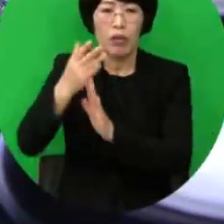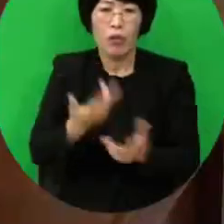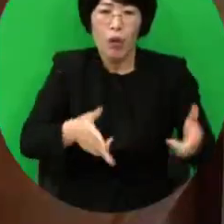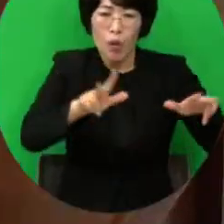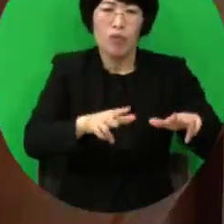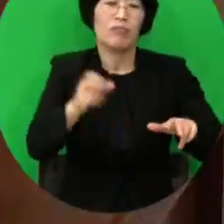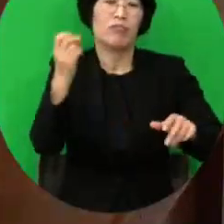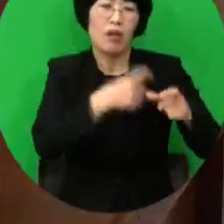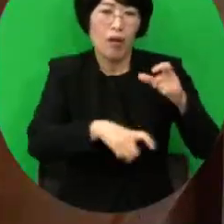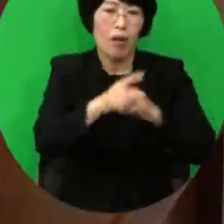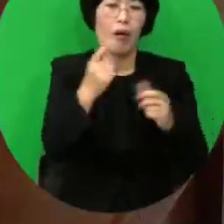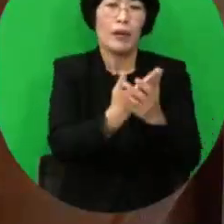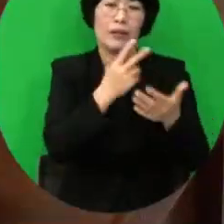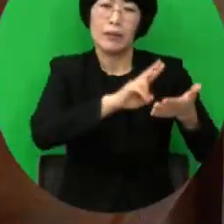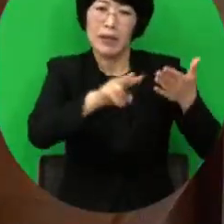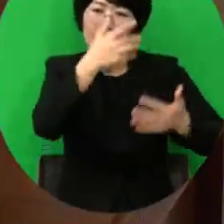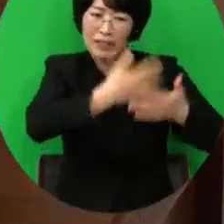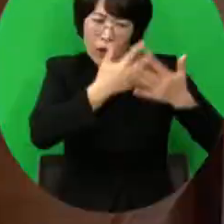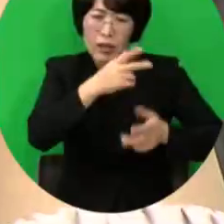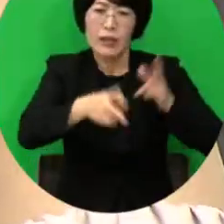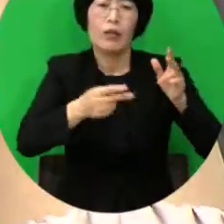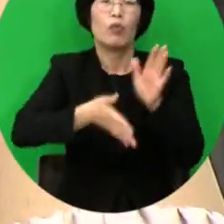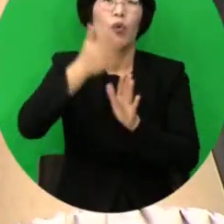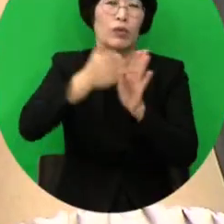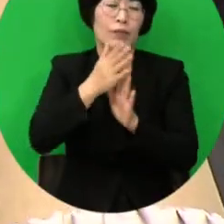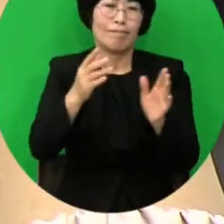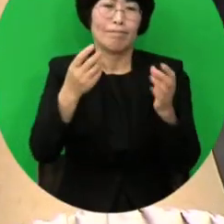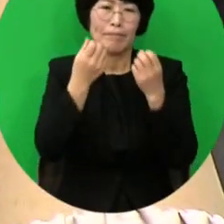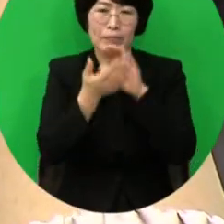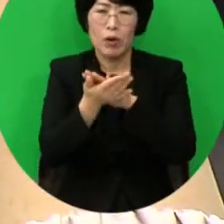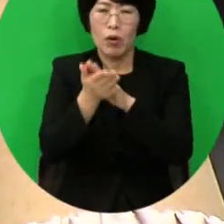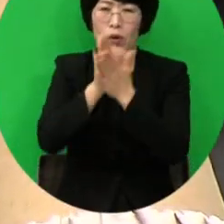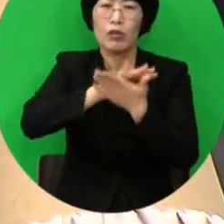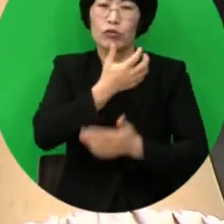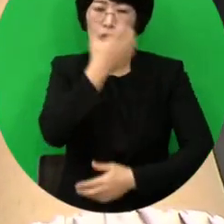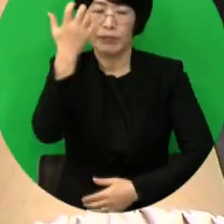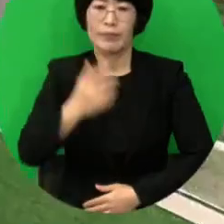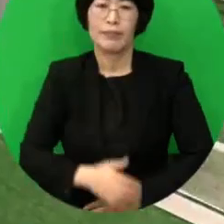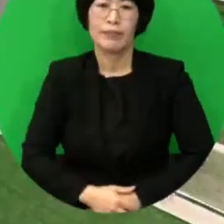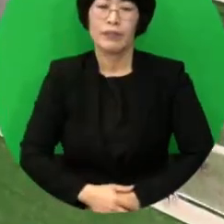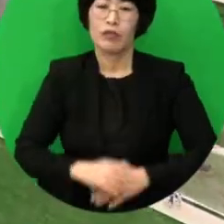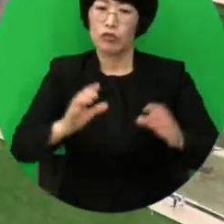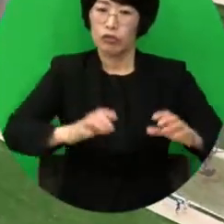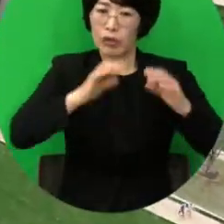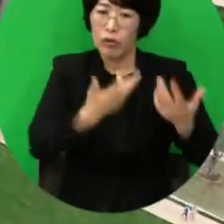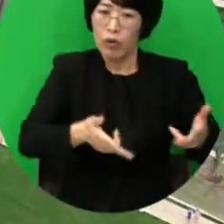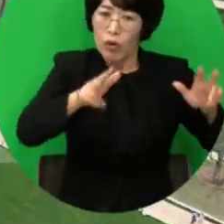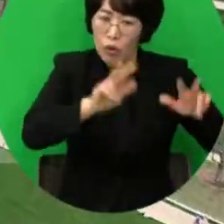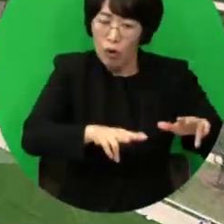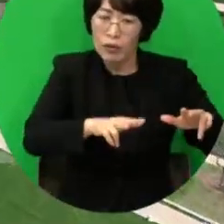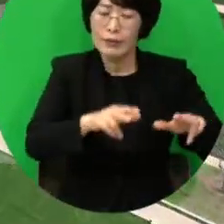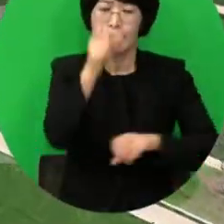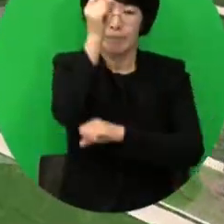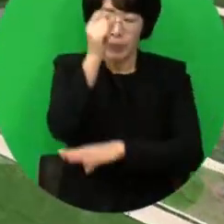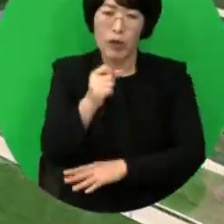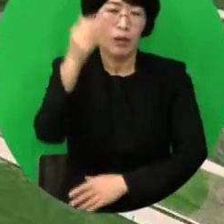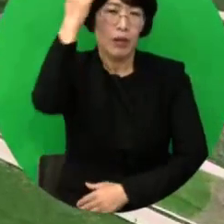넘어 애니메이션 등 문화산업 도시로 전환을 꾀하고 있습니다. 국가정원을 축으로